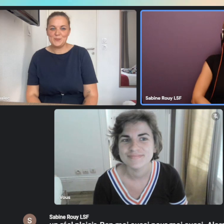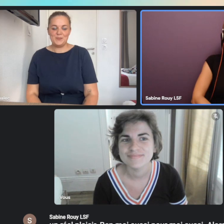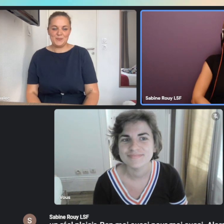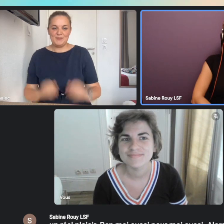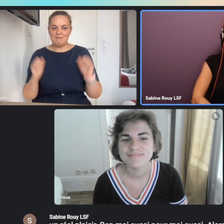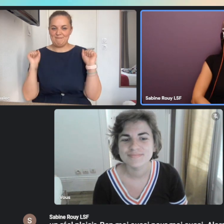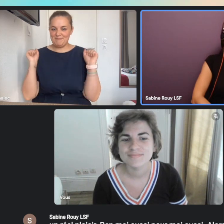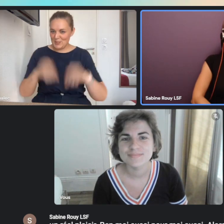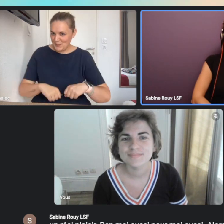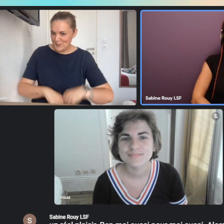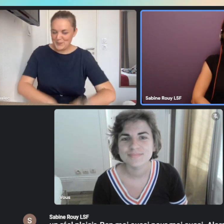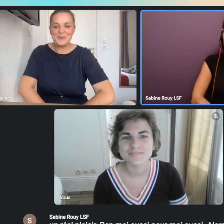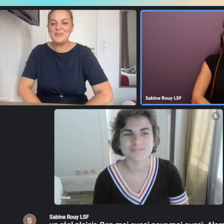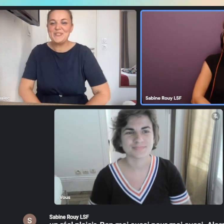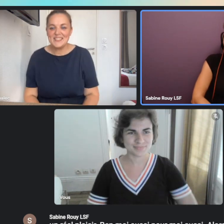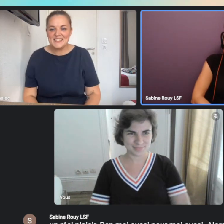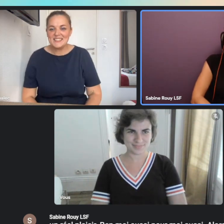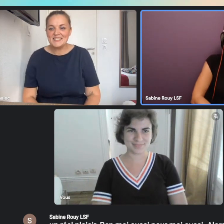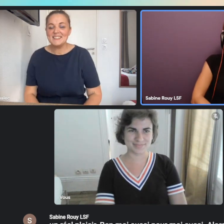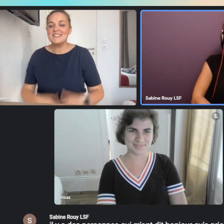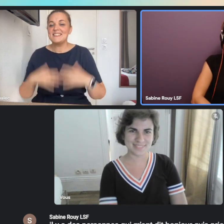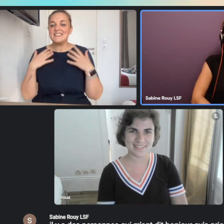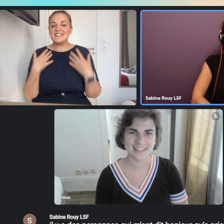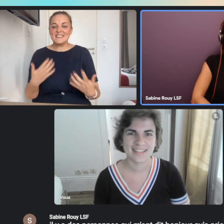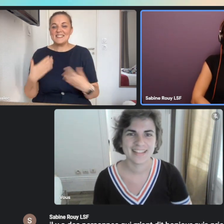es, voilà, oui, d'accord.